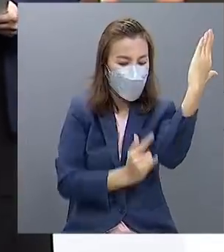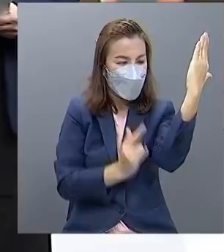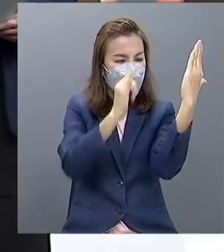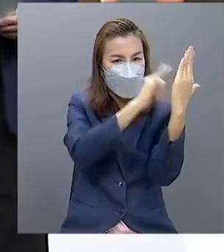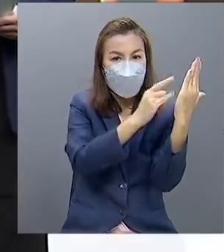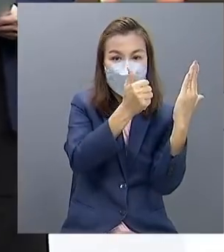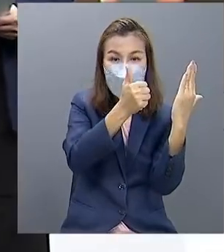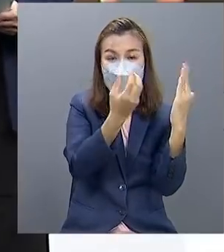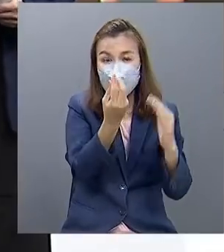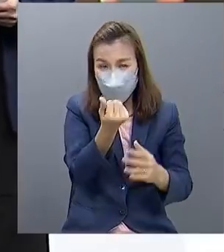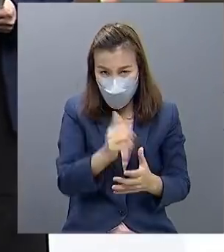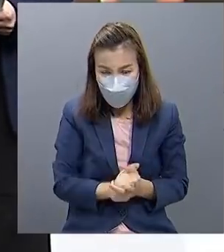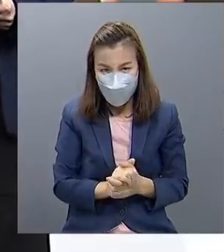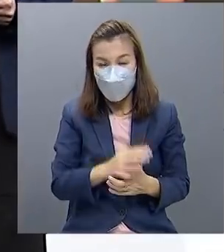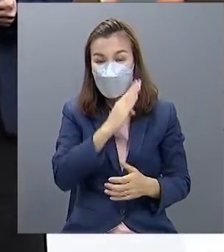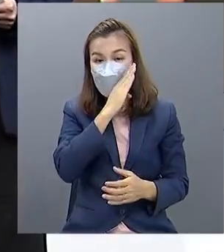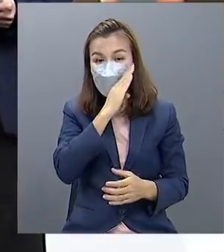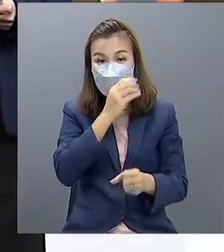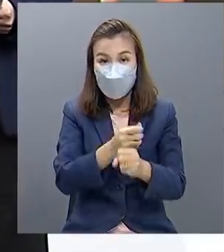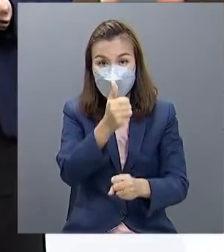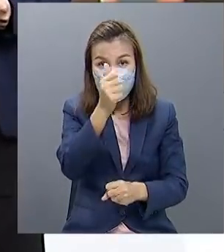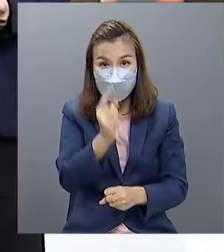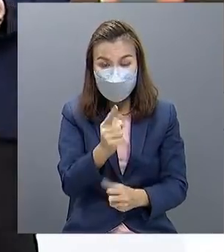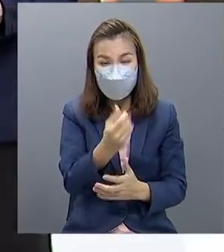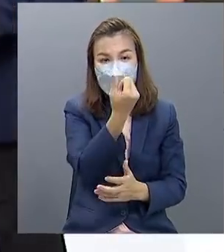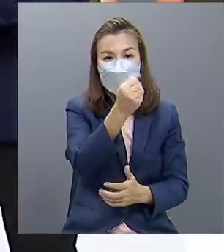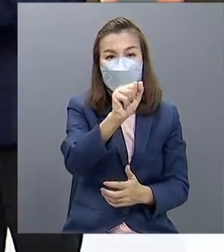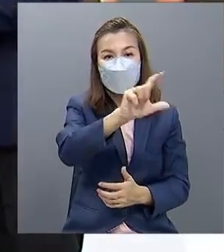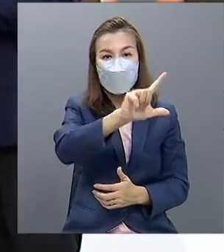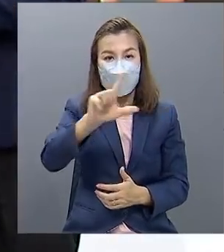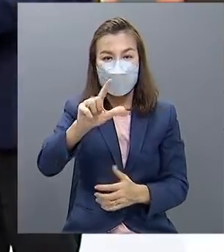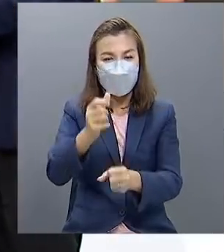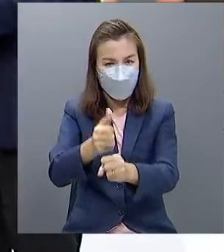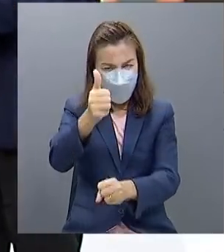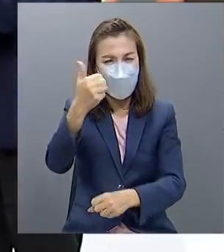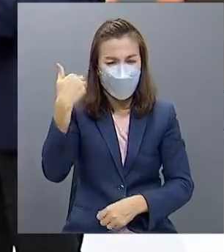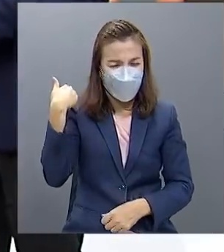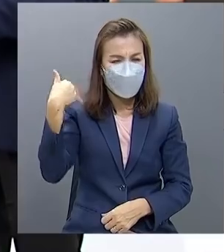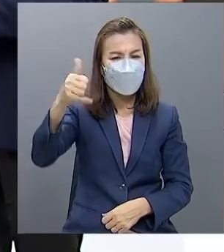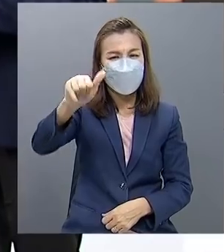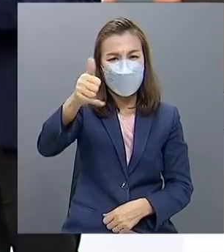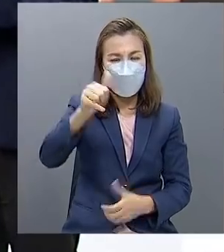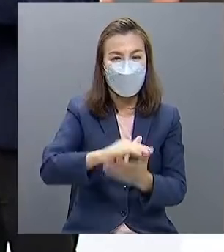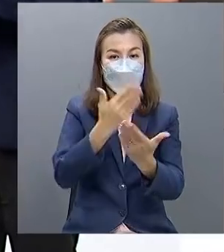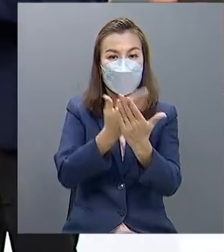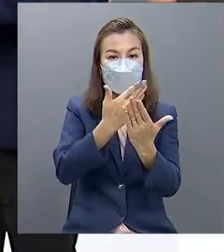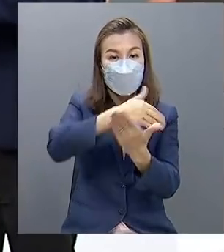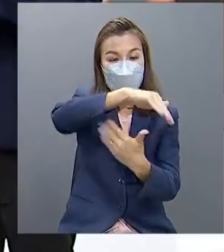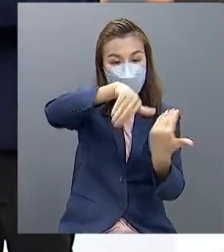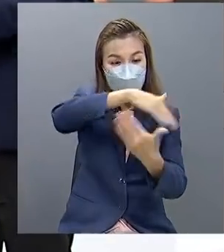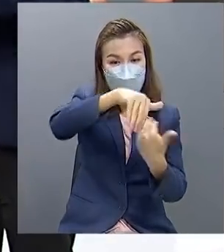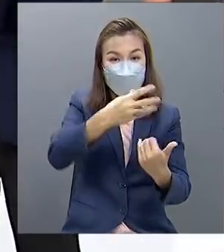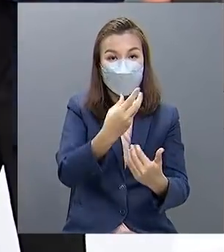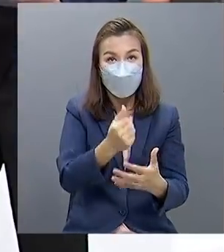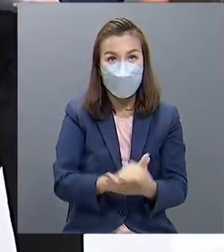เป้าหมายนะคะตัวเลขที่10ล้านคนค่ะสามารถเป็นไปได้เหมือนกันนะคะซึ่งรายได้นะคะไปดูกันค่ะถ้าหากว่าเราสามารถ